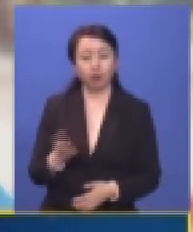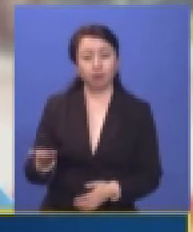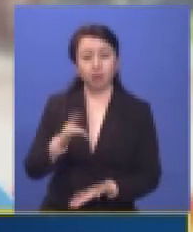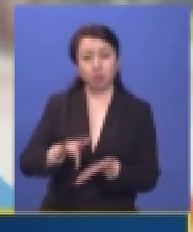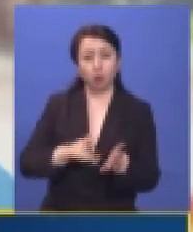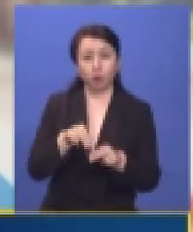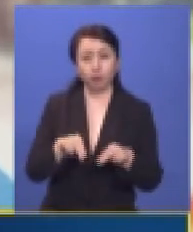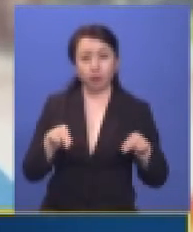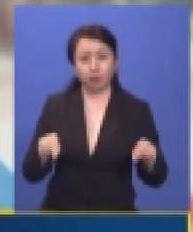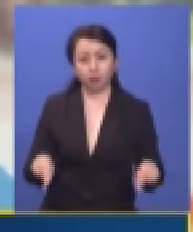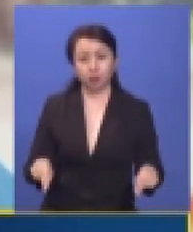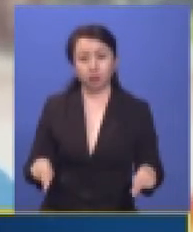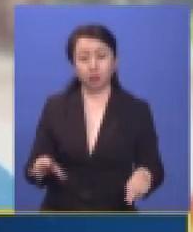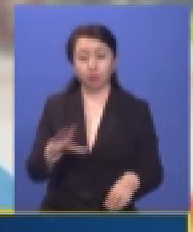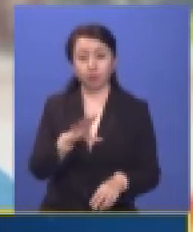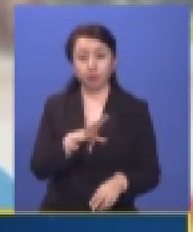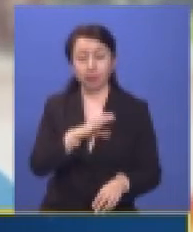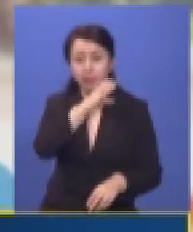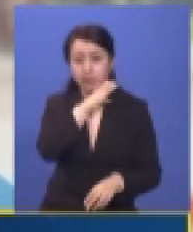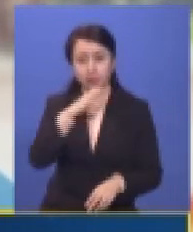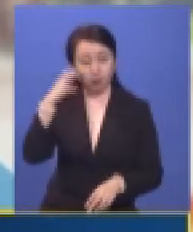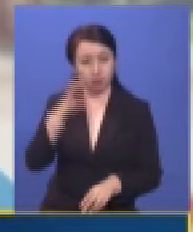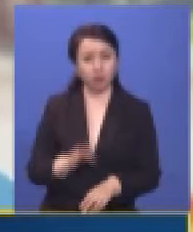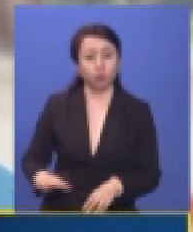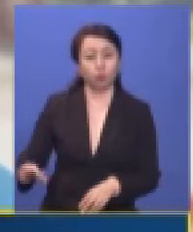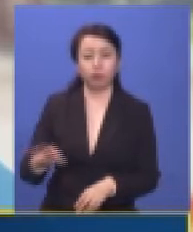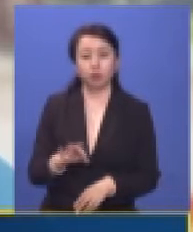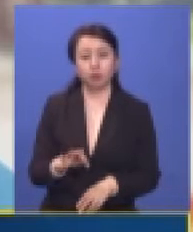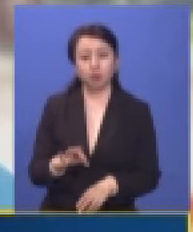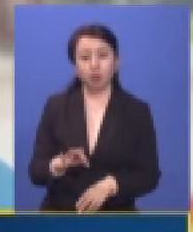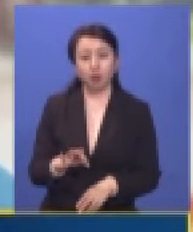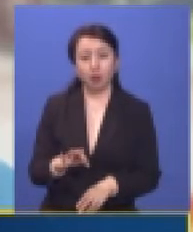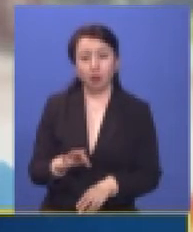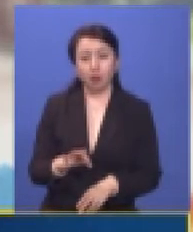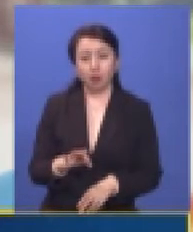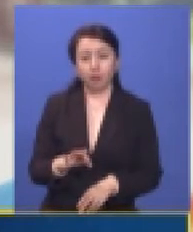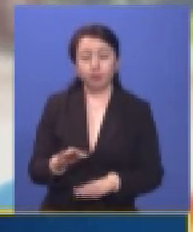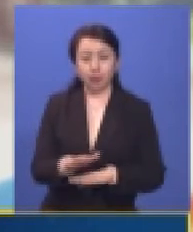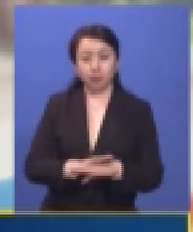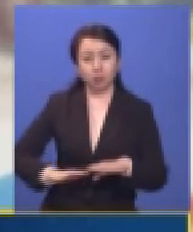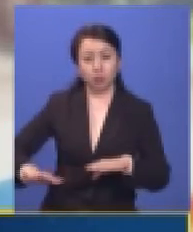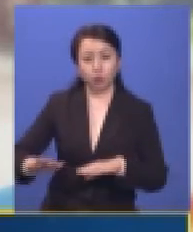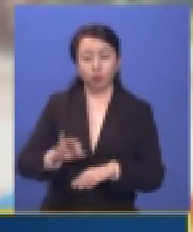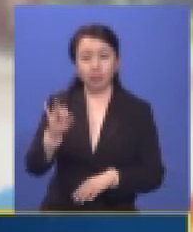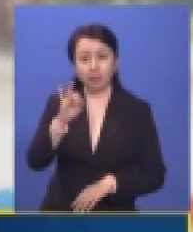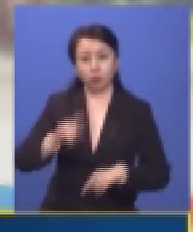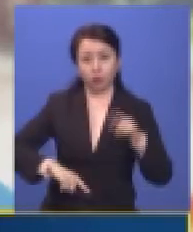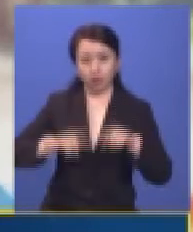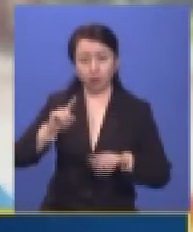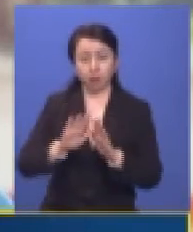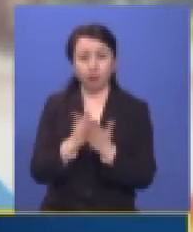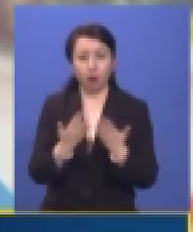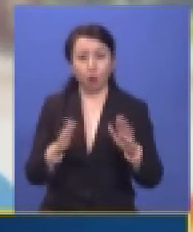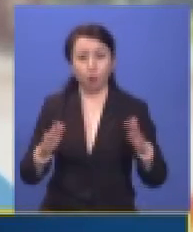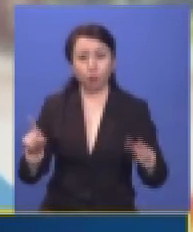город Петропавловск, посетил Северо-Казахстанскую область. И вот на территории историко-краеведческого